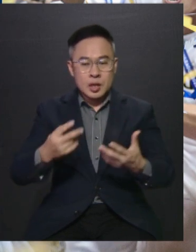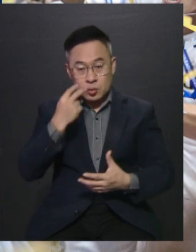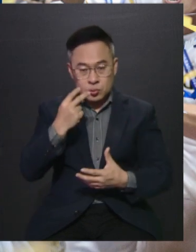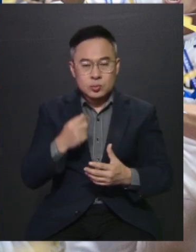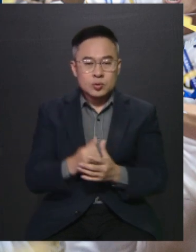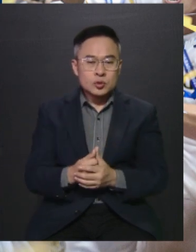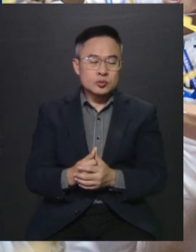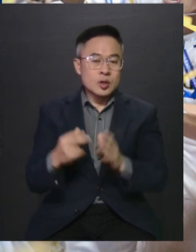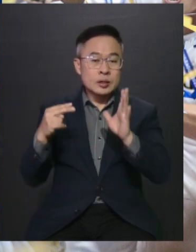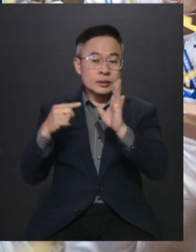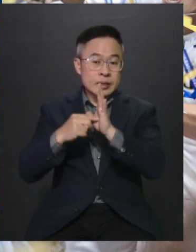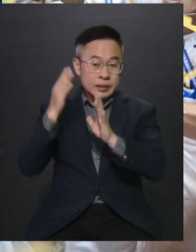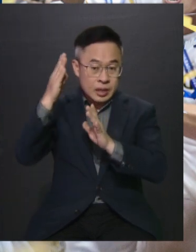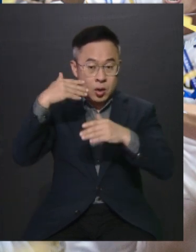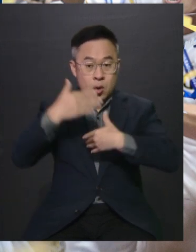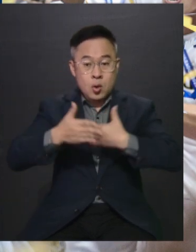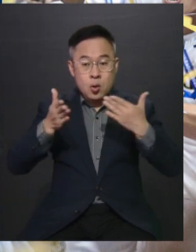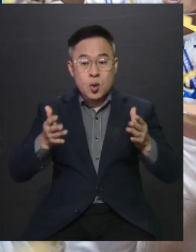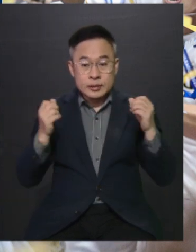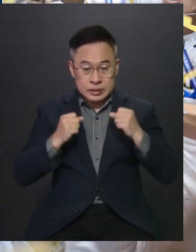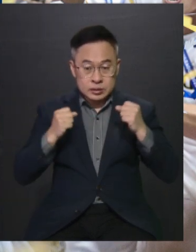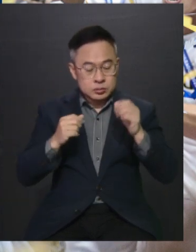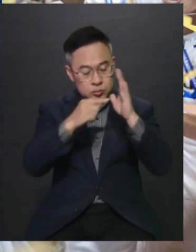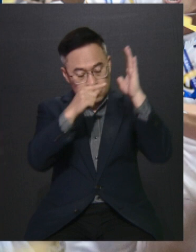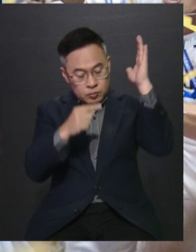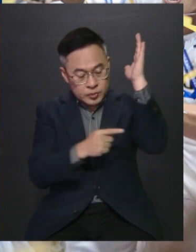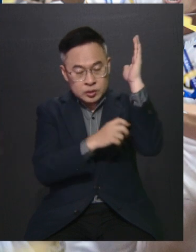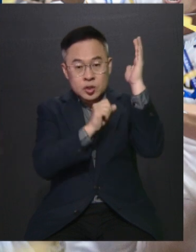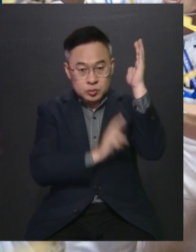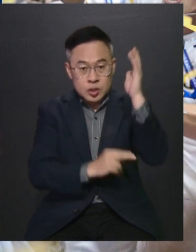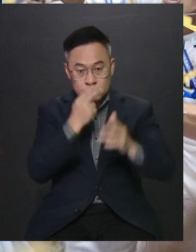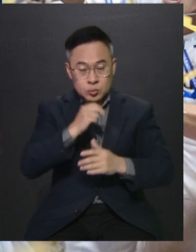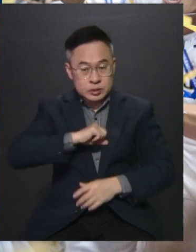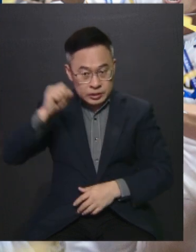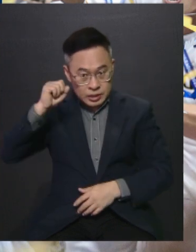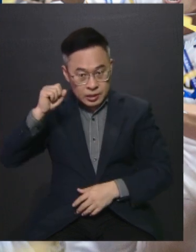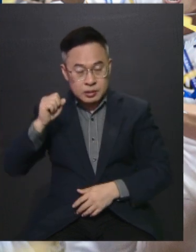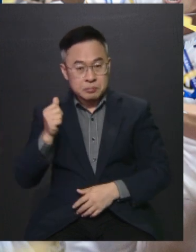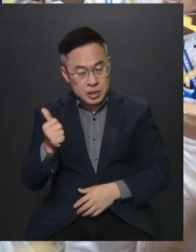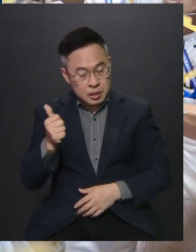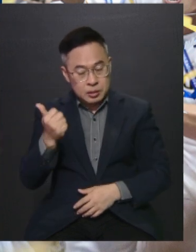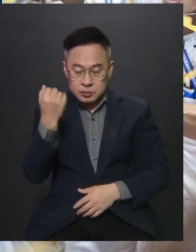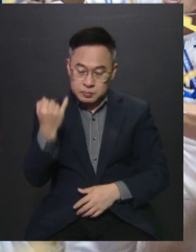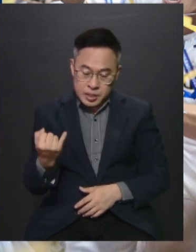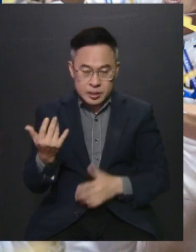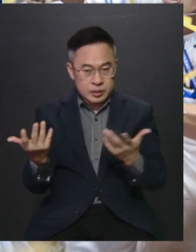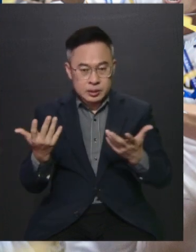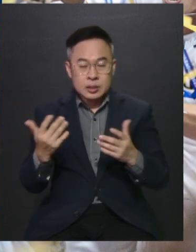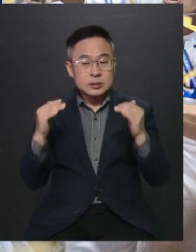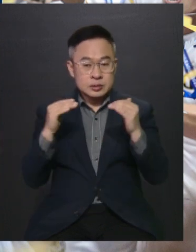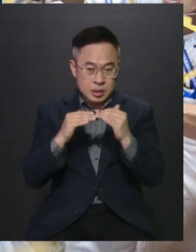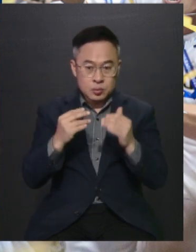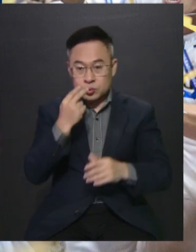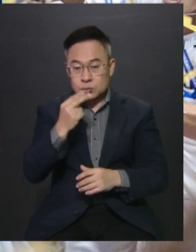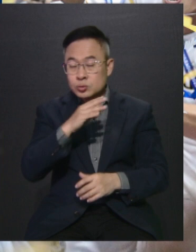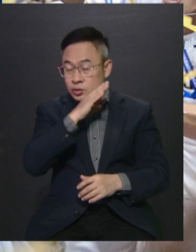แรงจูงใจหรือว่าจะเอาแชมป์ไร้พ่ายให้ได ้แต่ขออีกสักเกมนะก็ถือว่าเป็นการคว้าแชมป์ครั้งแรกในประวัติศาสตร์ของสโมสรอย่างยิ่งใหญ่กับการคว้า